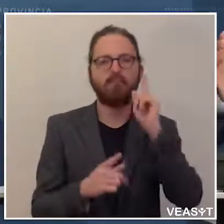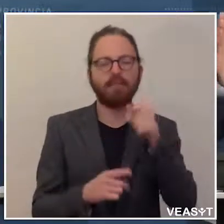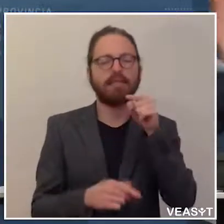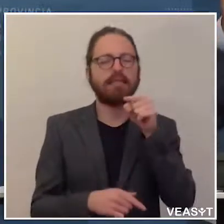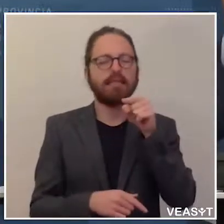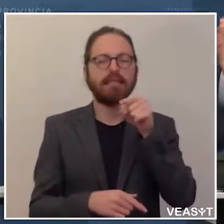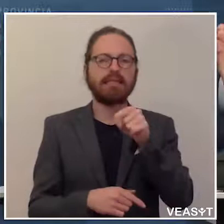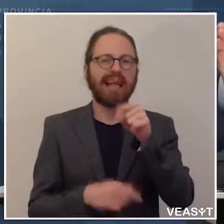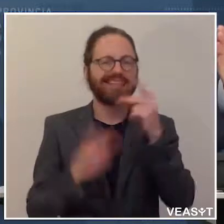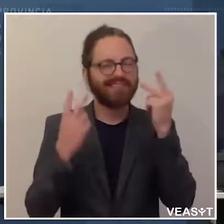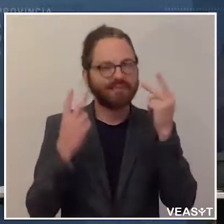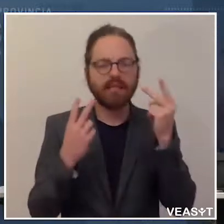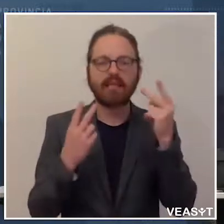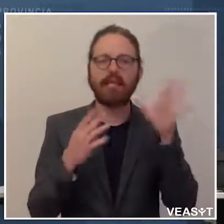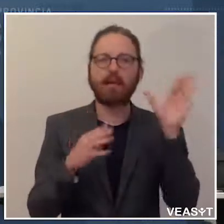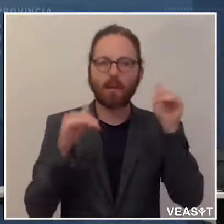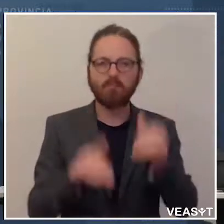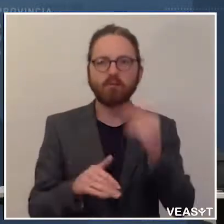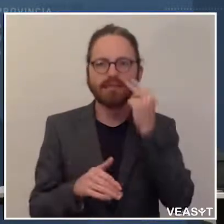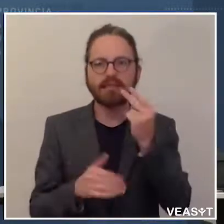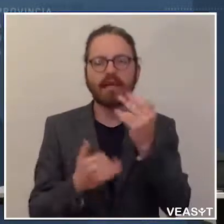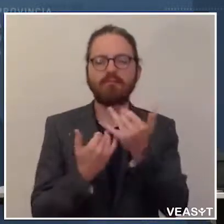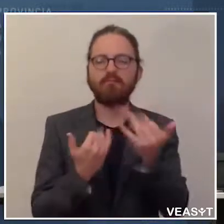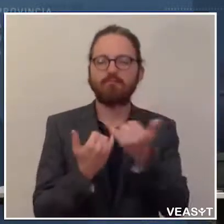ai testi fotografie